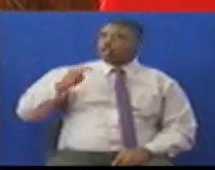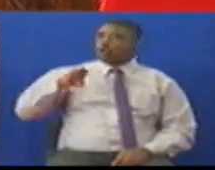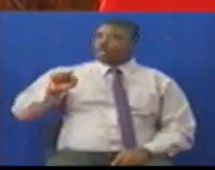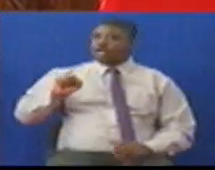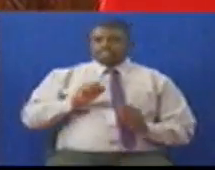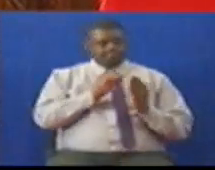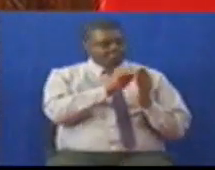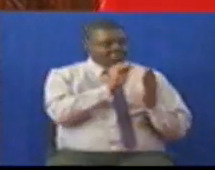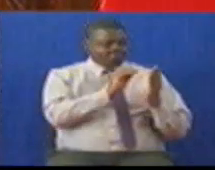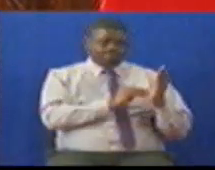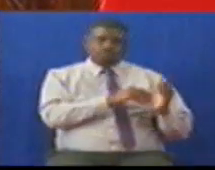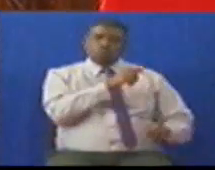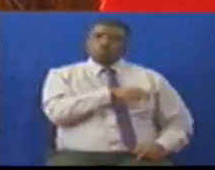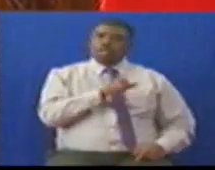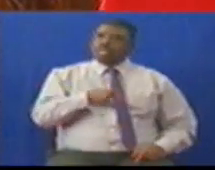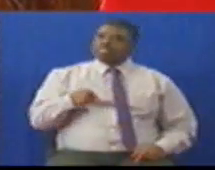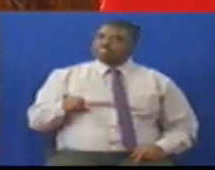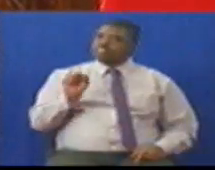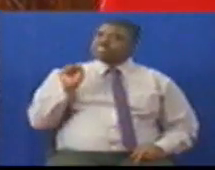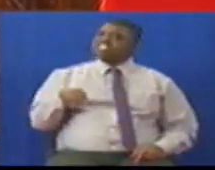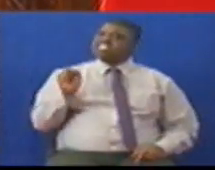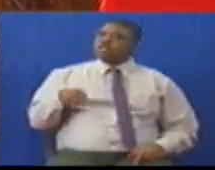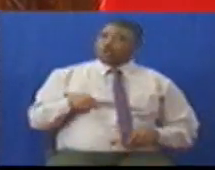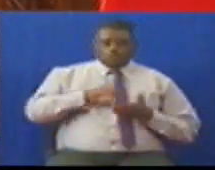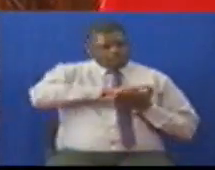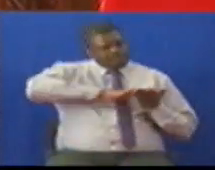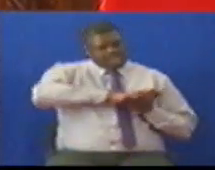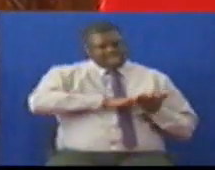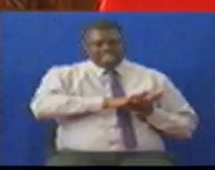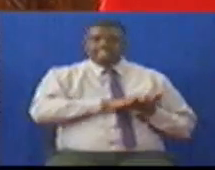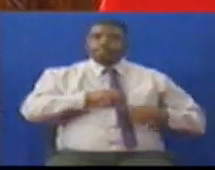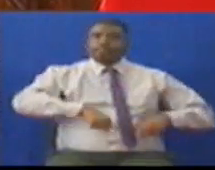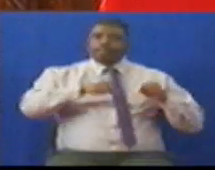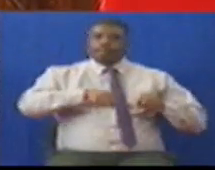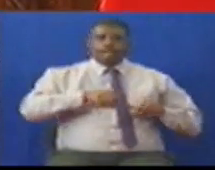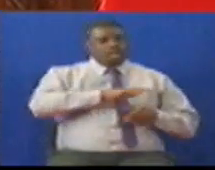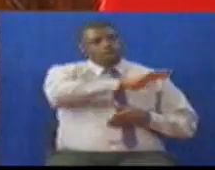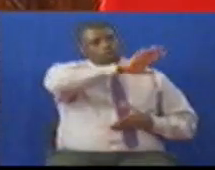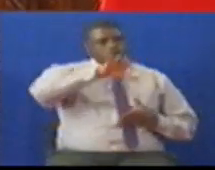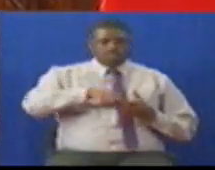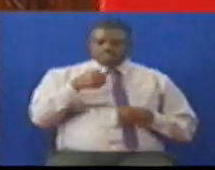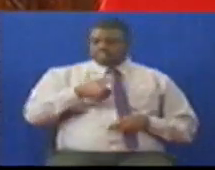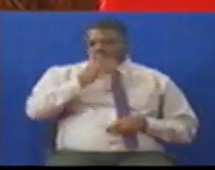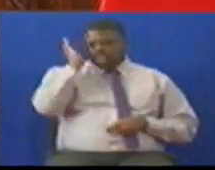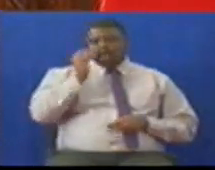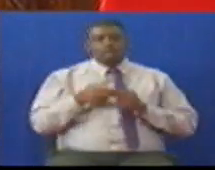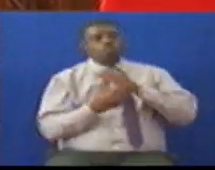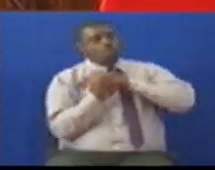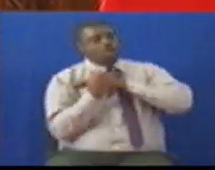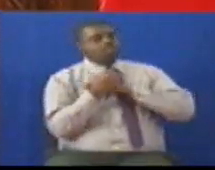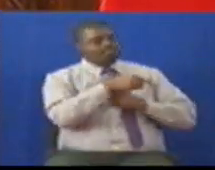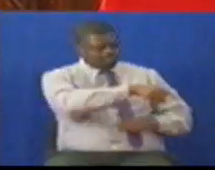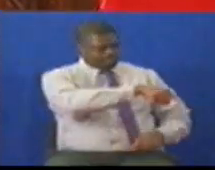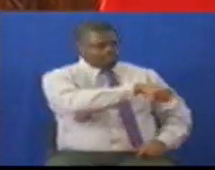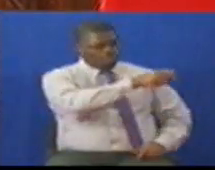inaainisha kwamba wananchi ndio msingi wa mamlaka yote na serikali itawajibika kwa wananchi. Mheshimiwa Speaker,